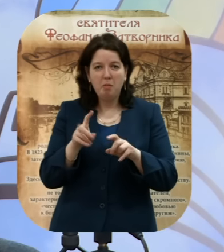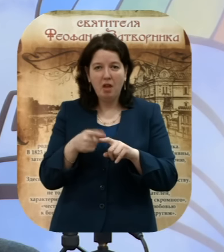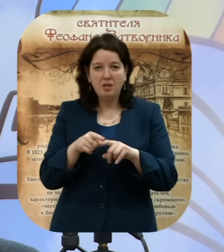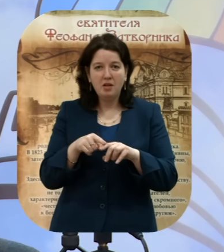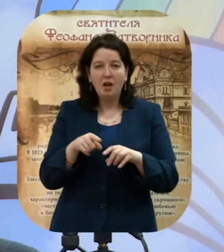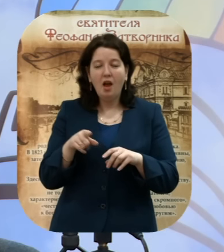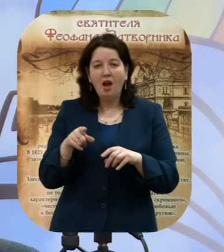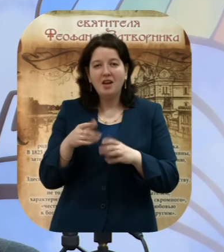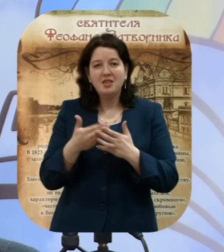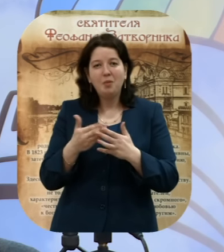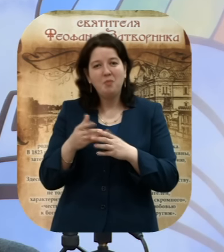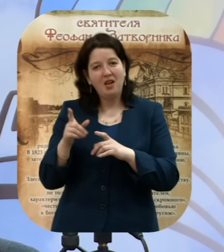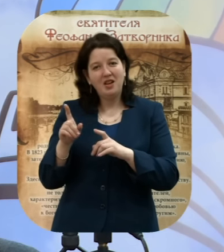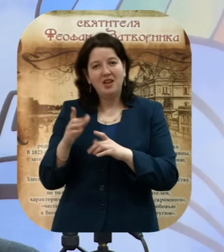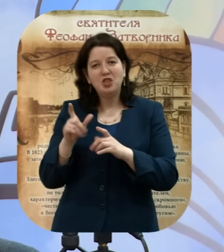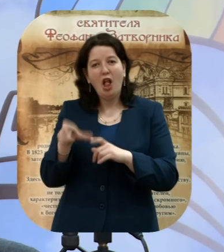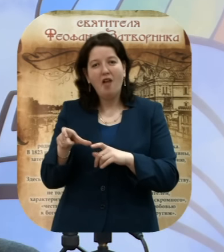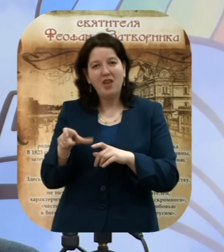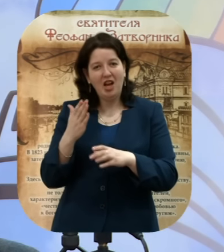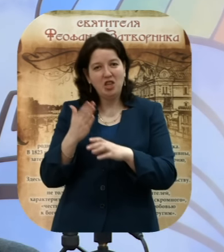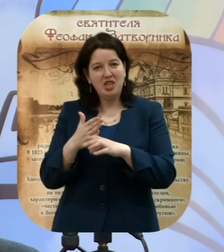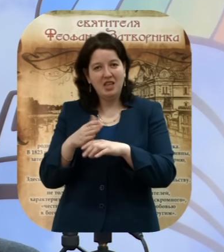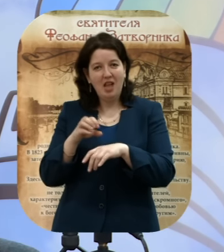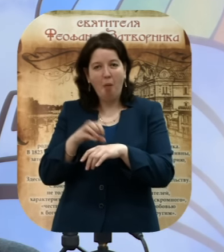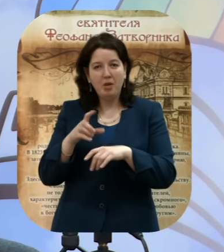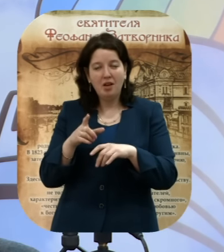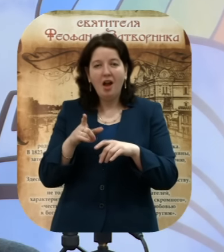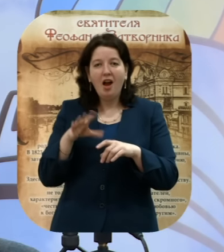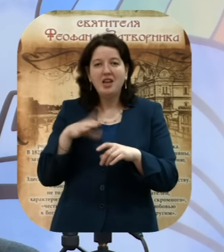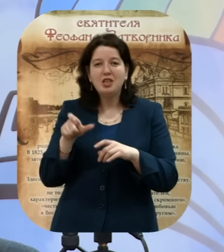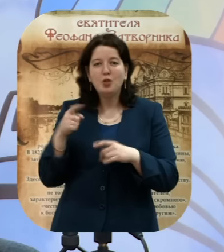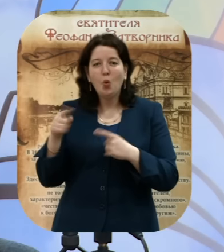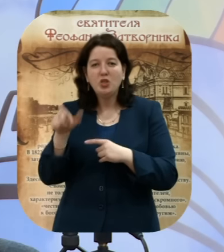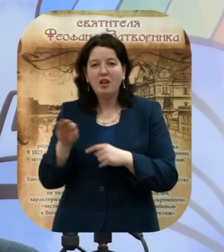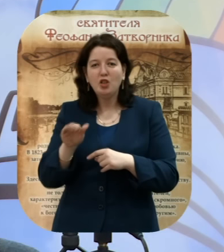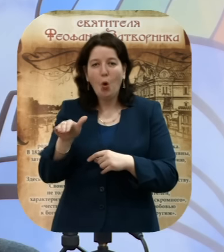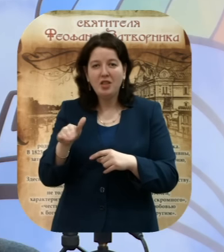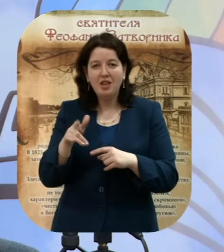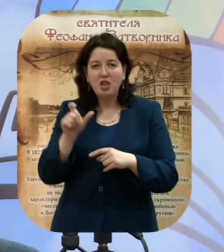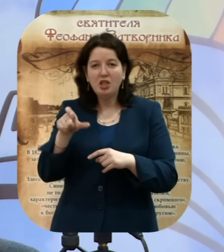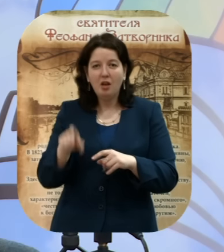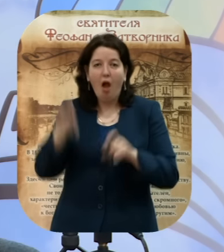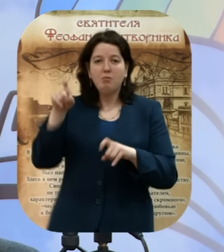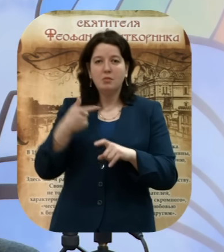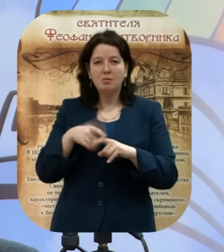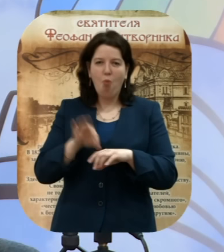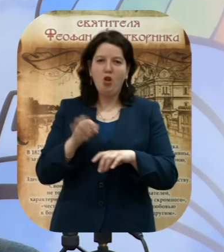не трожь его, потому что если человека затронуть, он подскакивает до потолка. Еще бы.